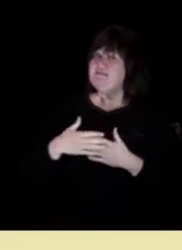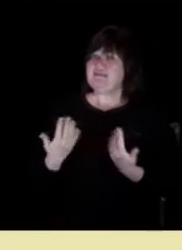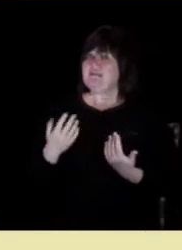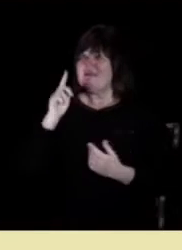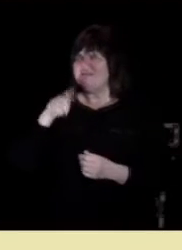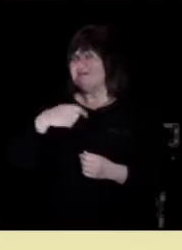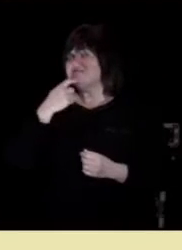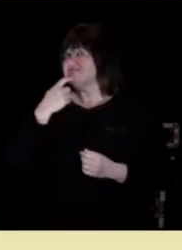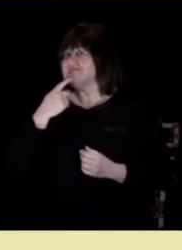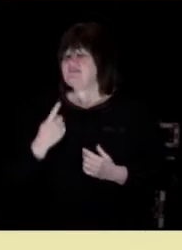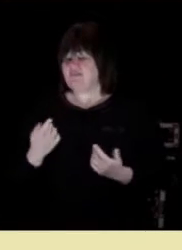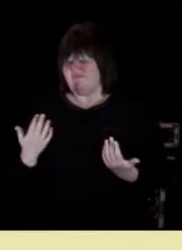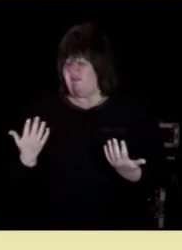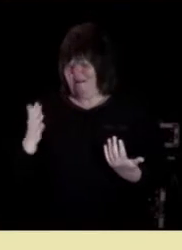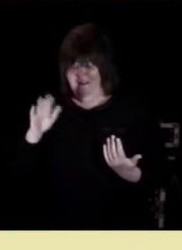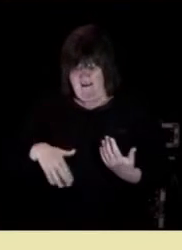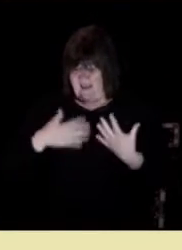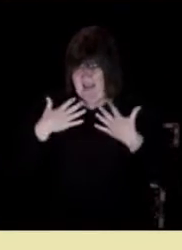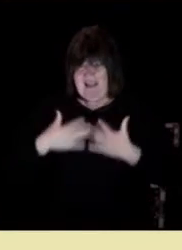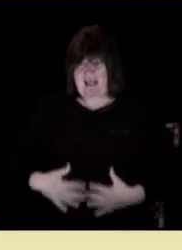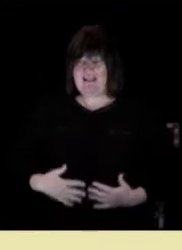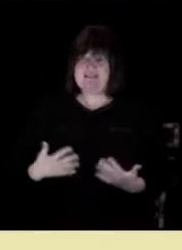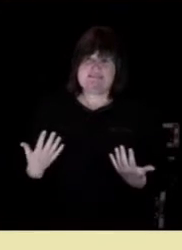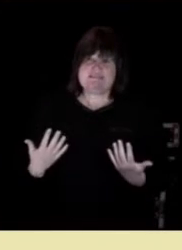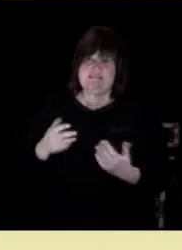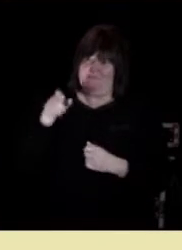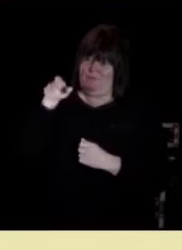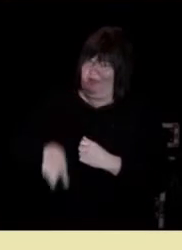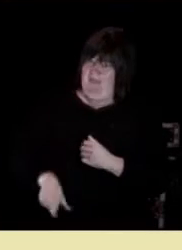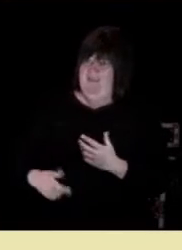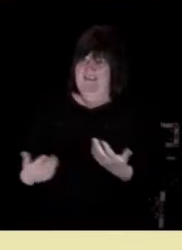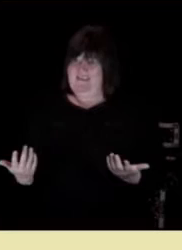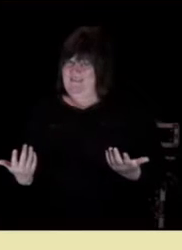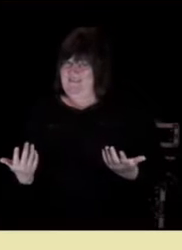Si hva helse for